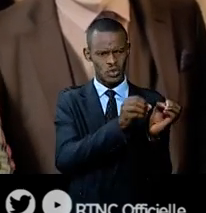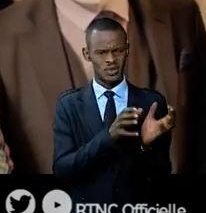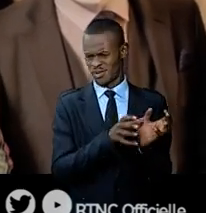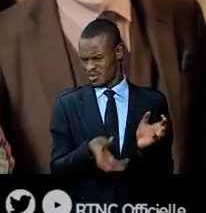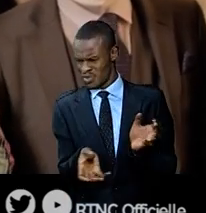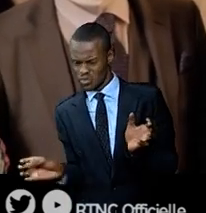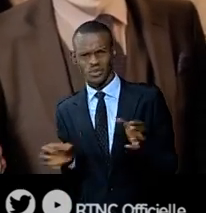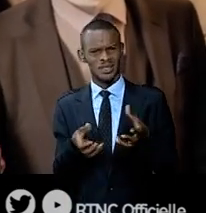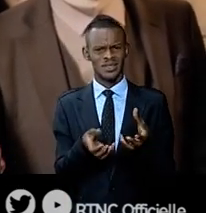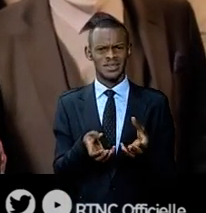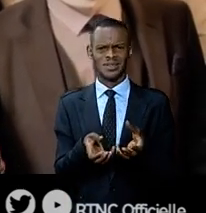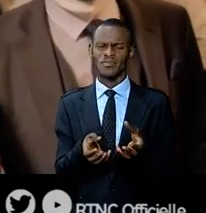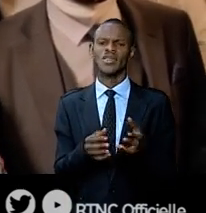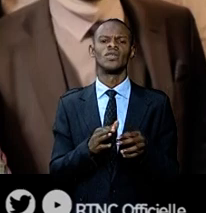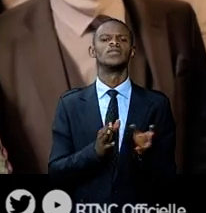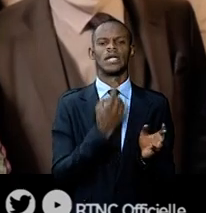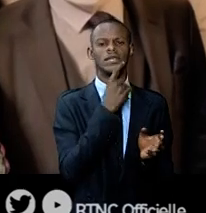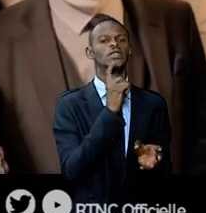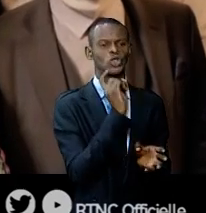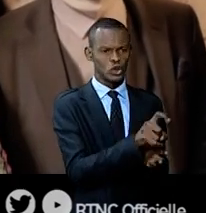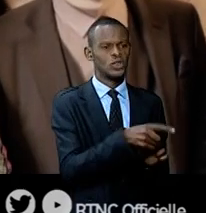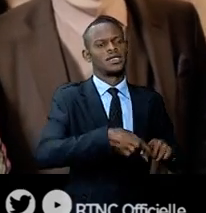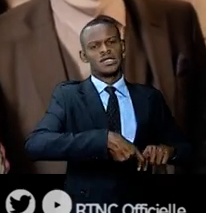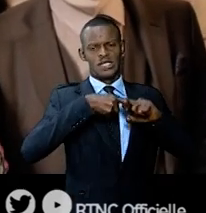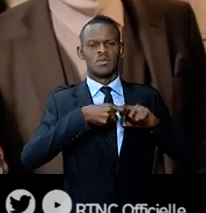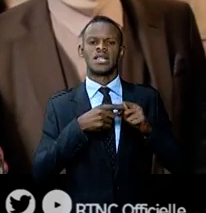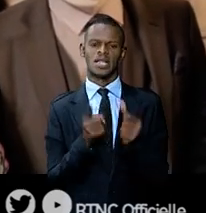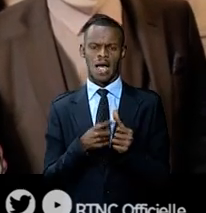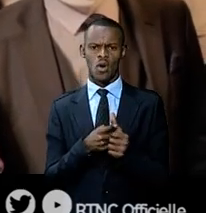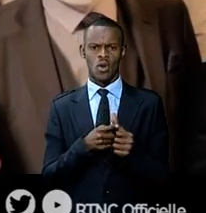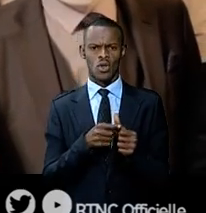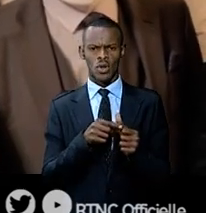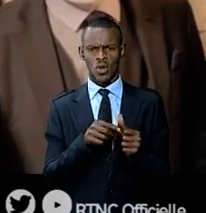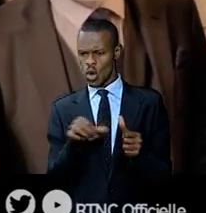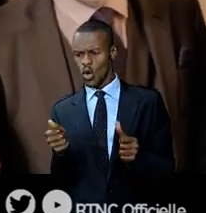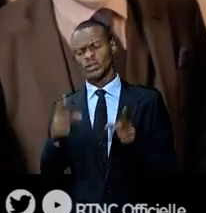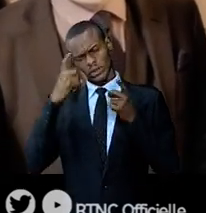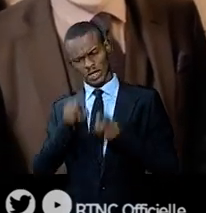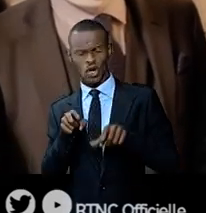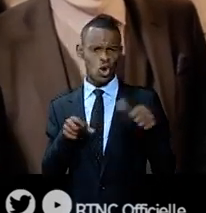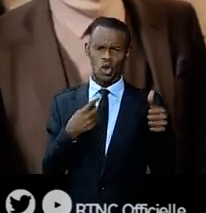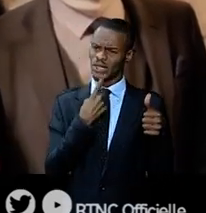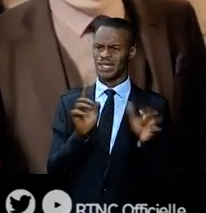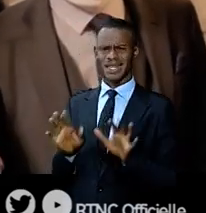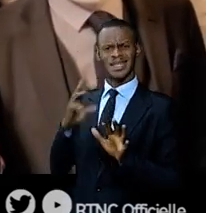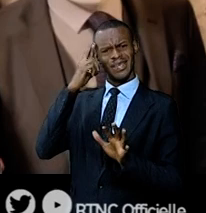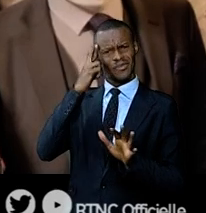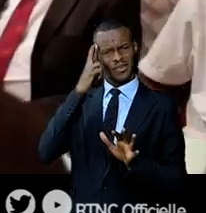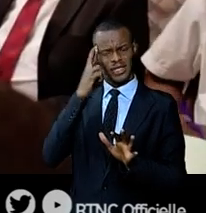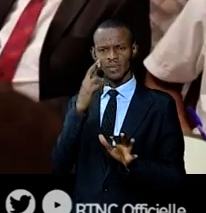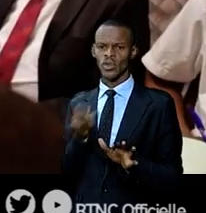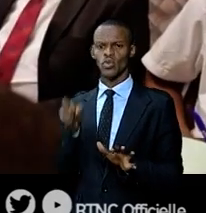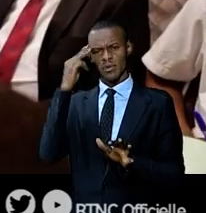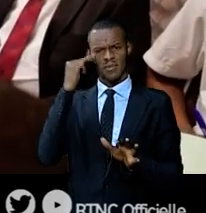à réfléchir. Et donc, pour les partis qui ont demandé à réfléchir, il nous a proposé, parce qu'il est très conciliant, il